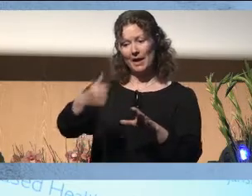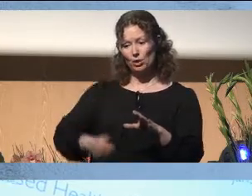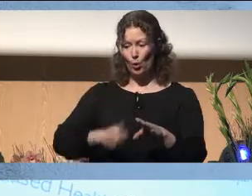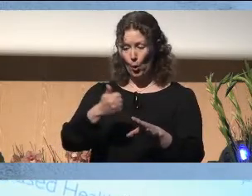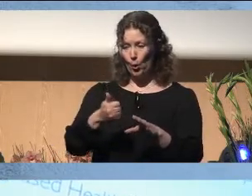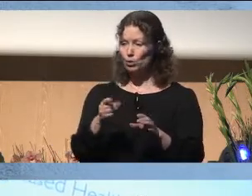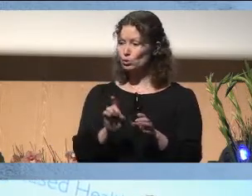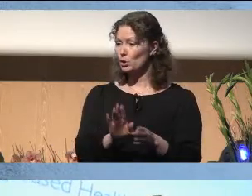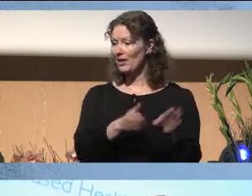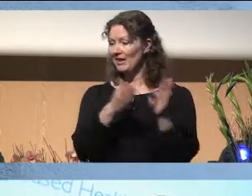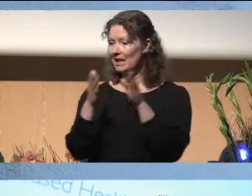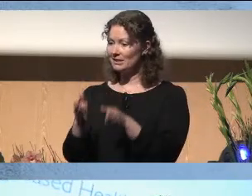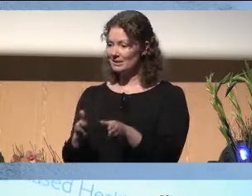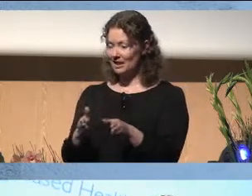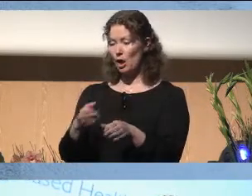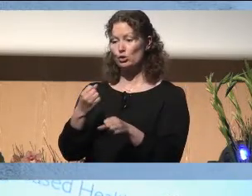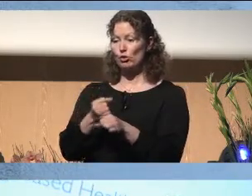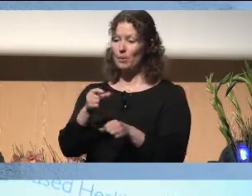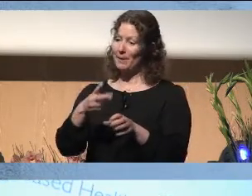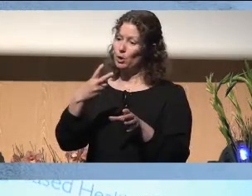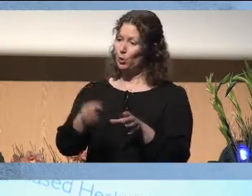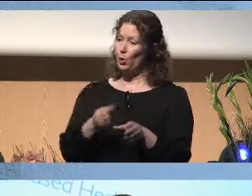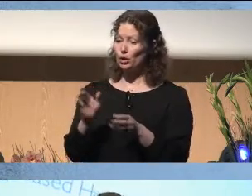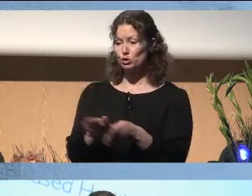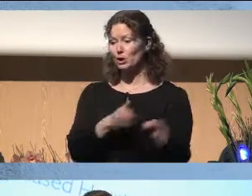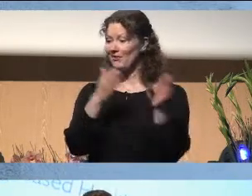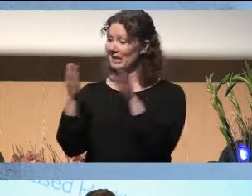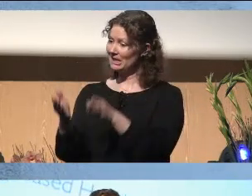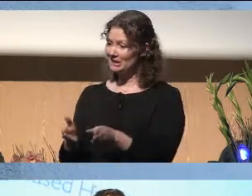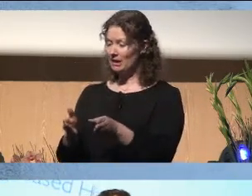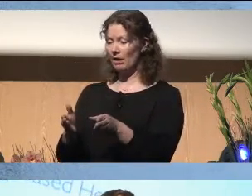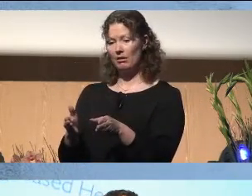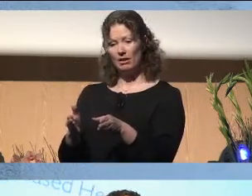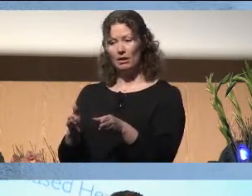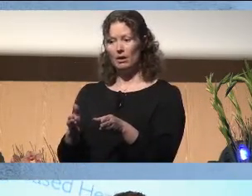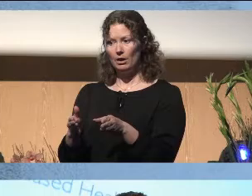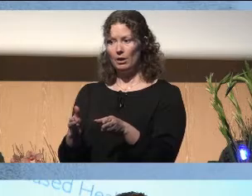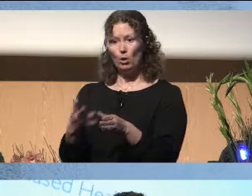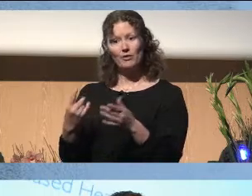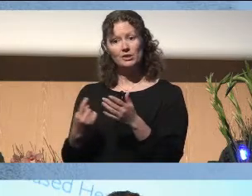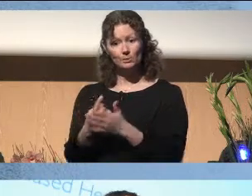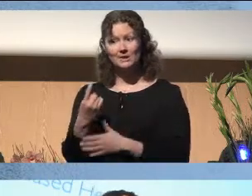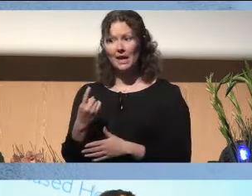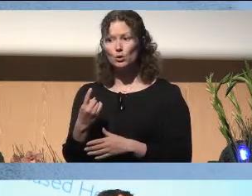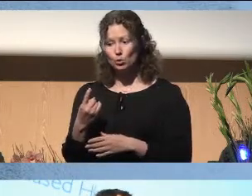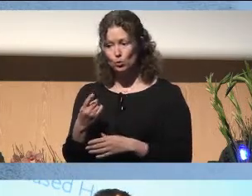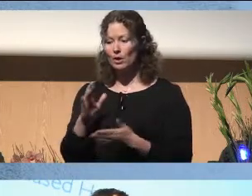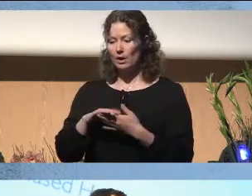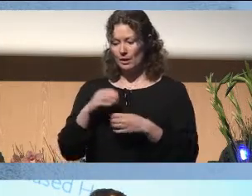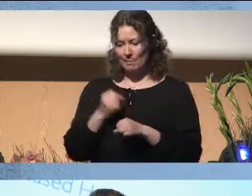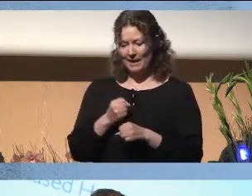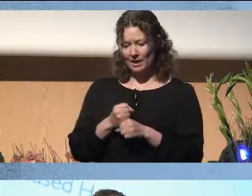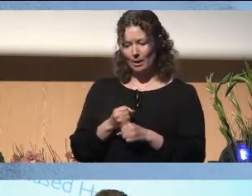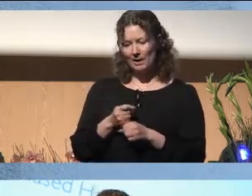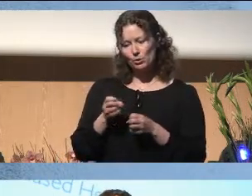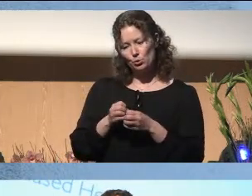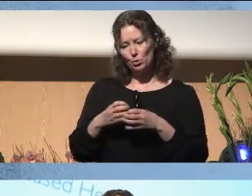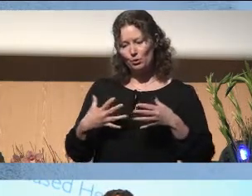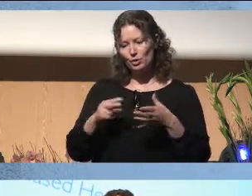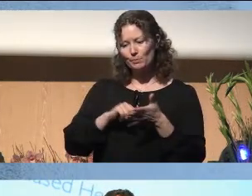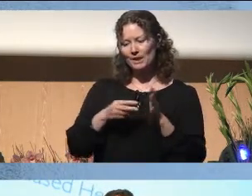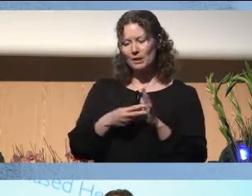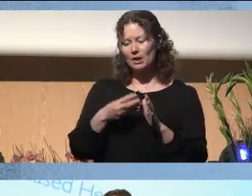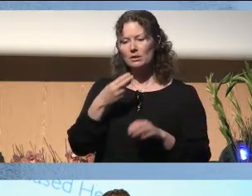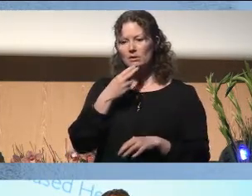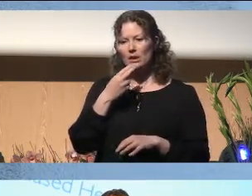sen tar vi nästa. Och så håller vi på med det i 2 år och sen hoppar vi till nästa. Och vad som sker är att medarbetarna utvecklar en metod som